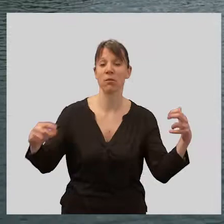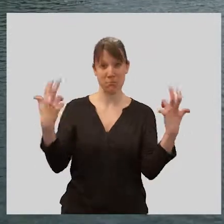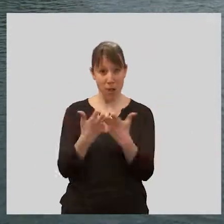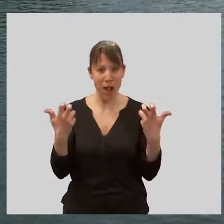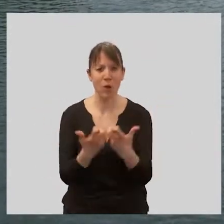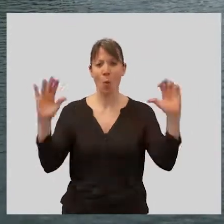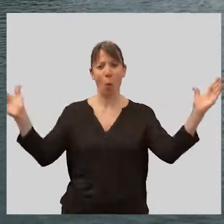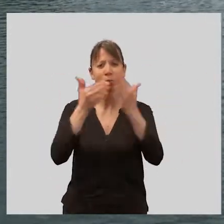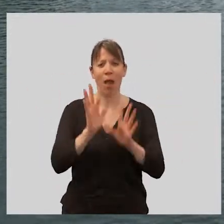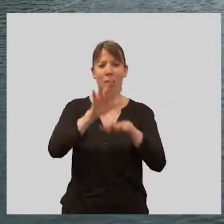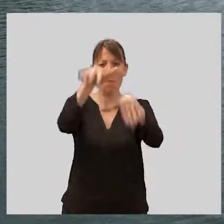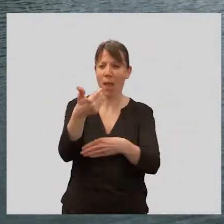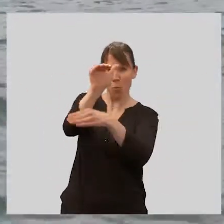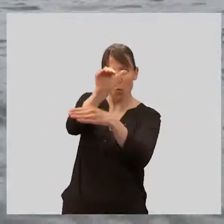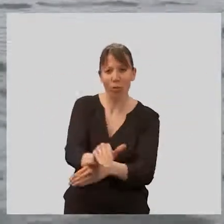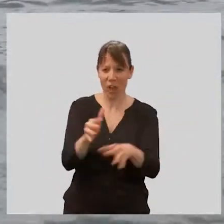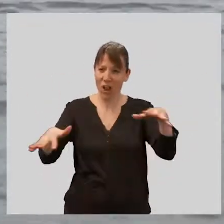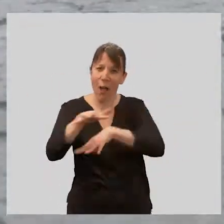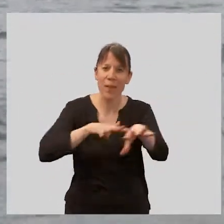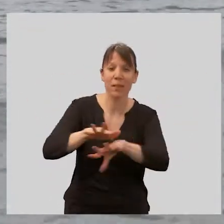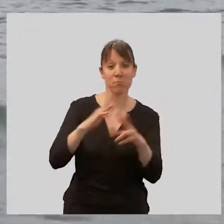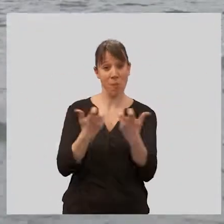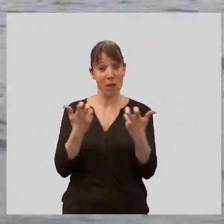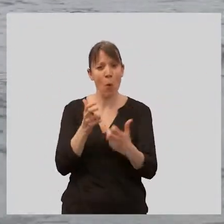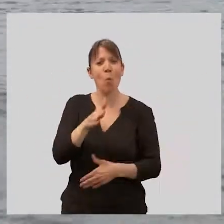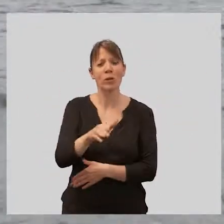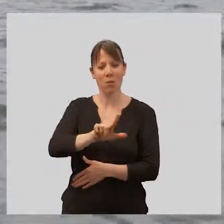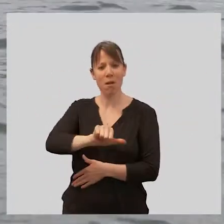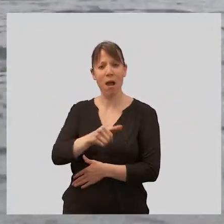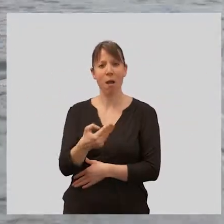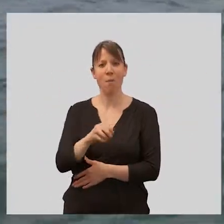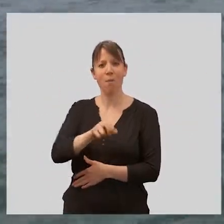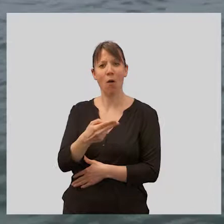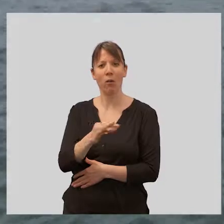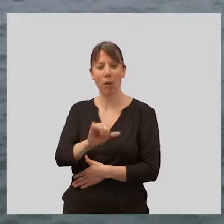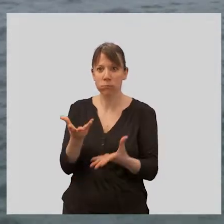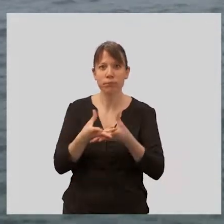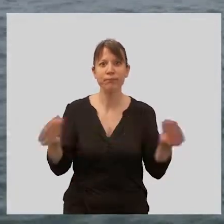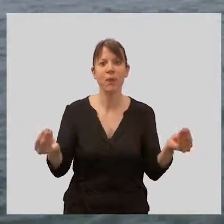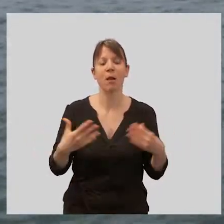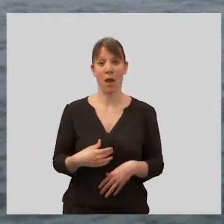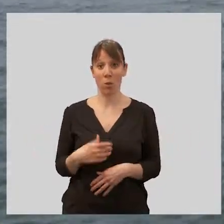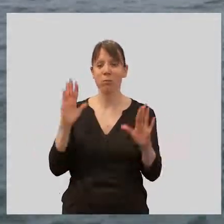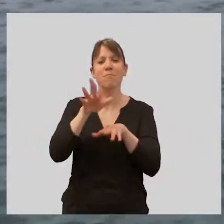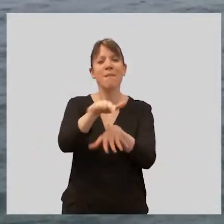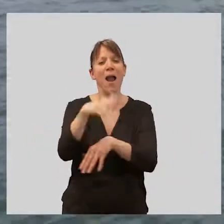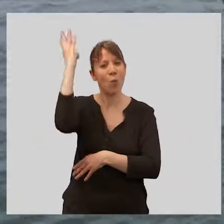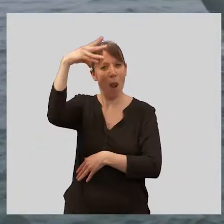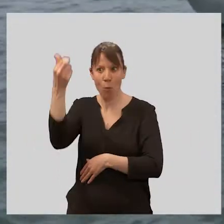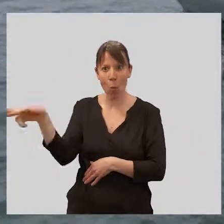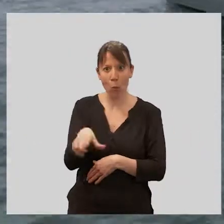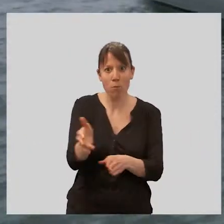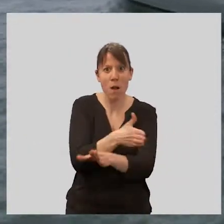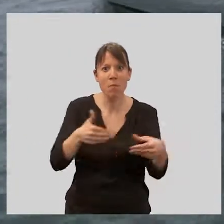Un autre axe du mécénat s'ouvre à la restauration de la biodiversité, avec la réintroduction d'espèces emblématiques